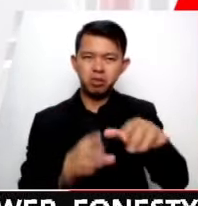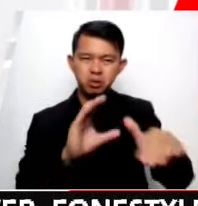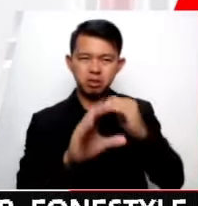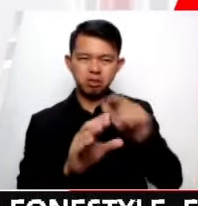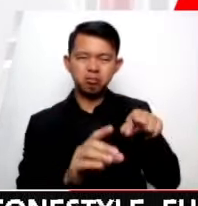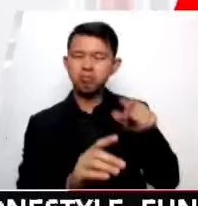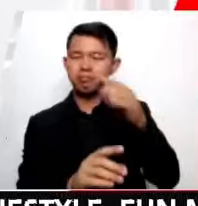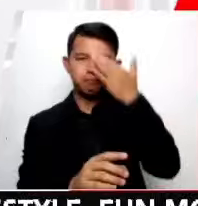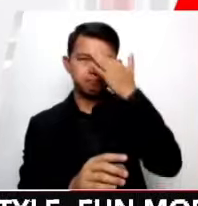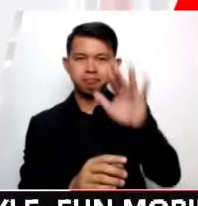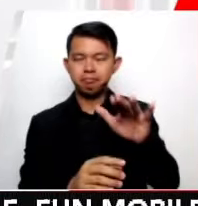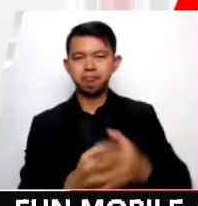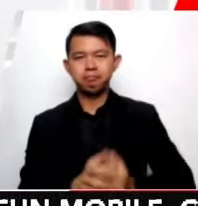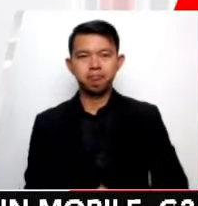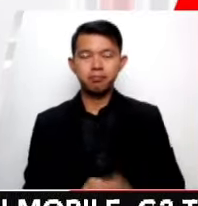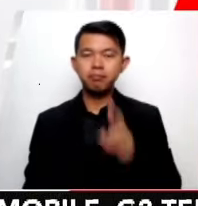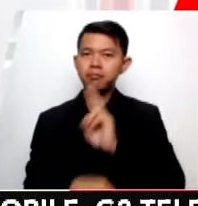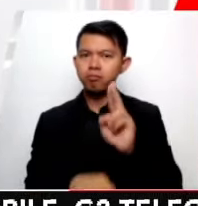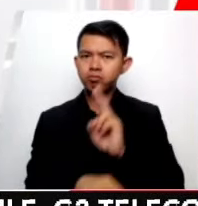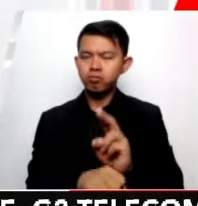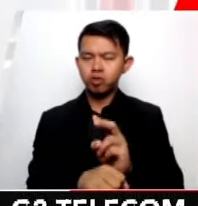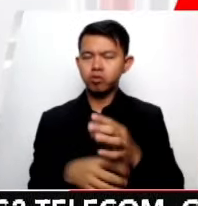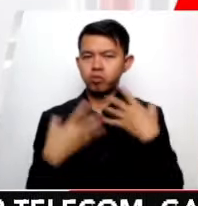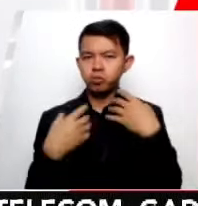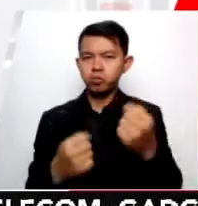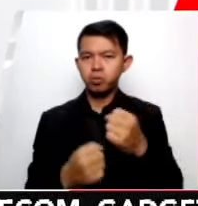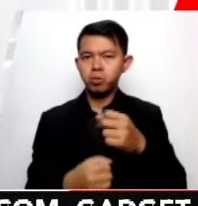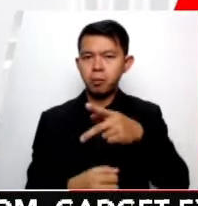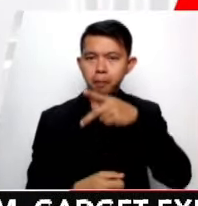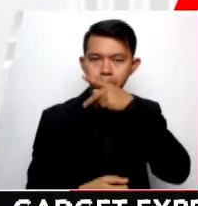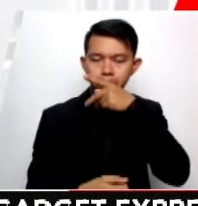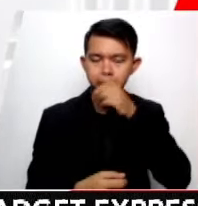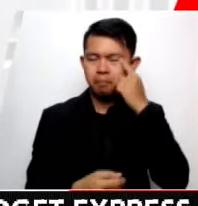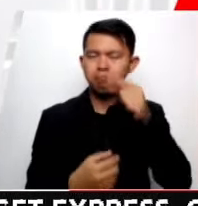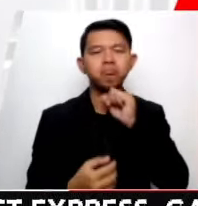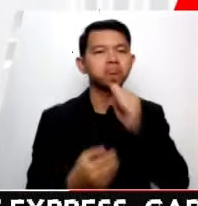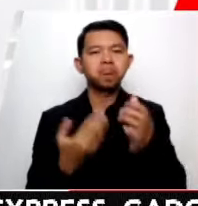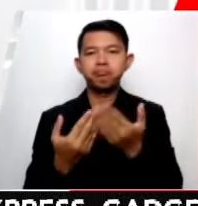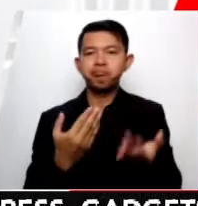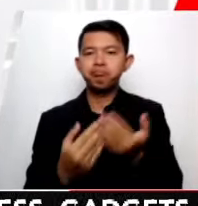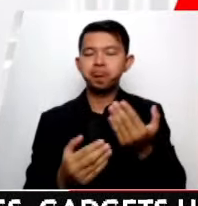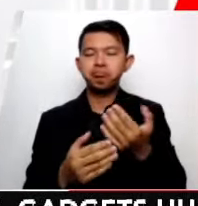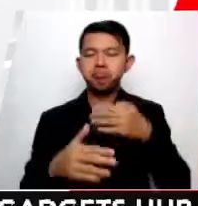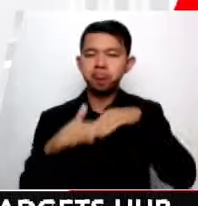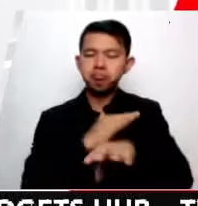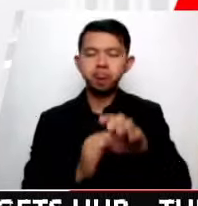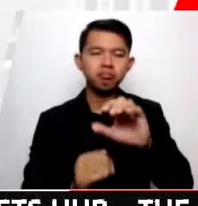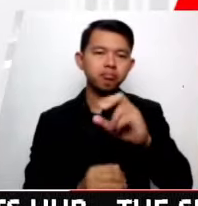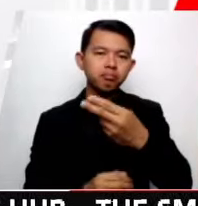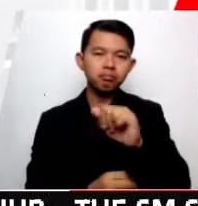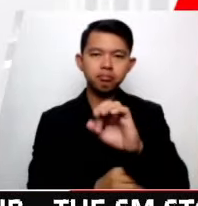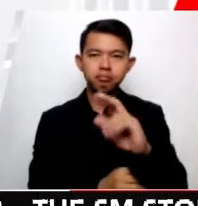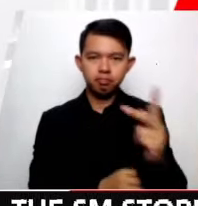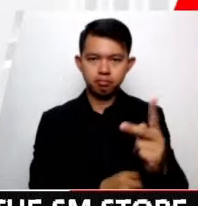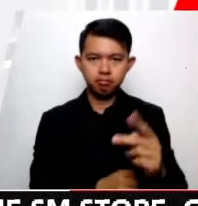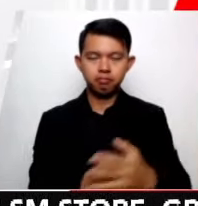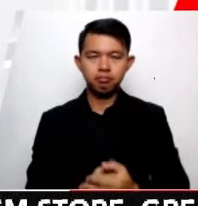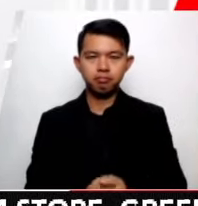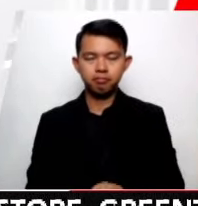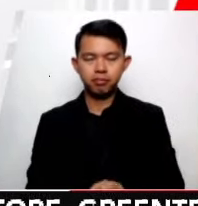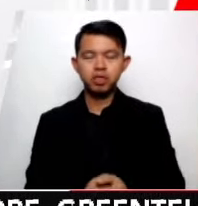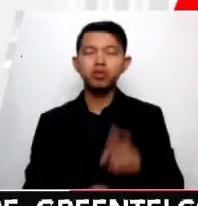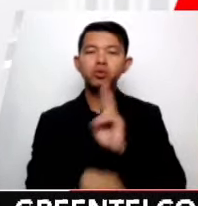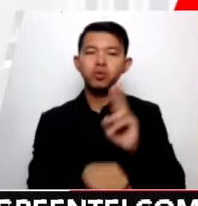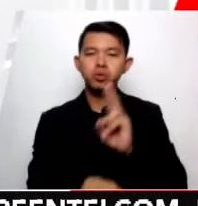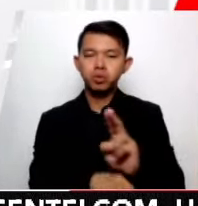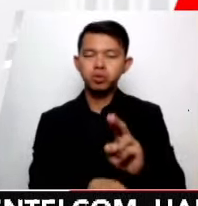malakas at kakaibang password para hindi madaling ma-hack ang inyong account gumamit din ng multifactor authentication sa lahat ng